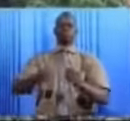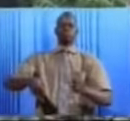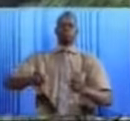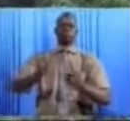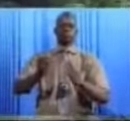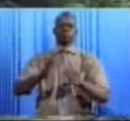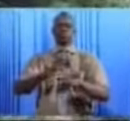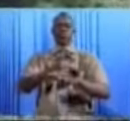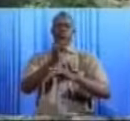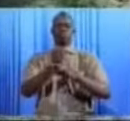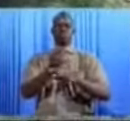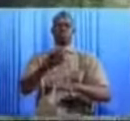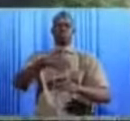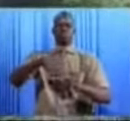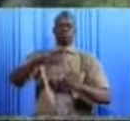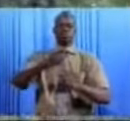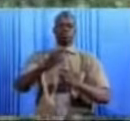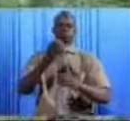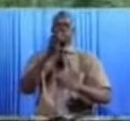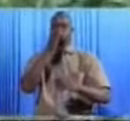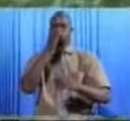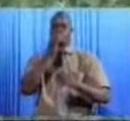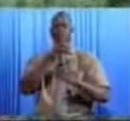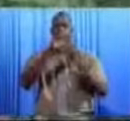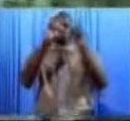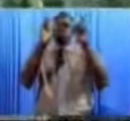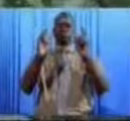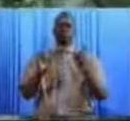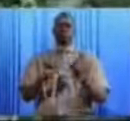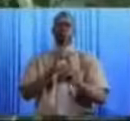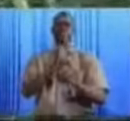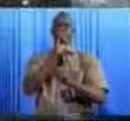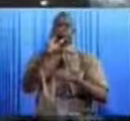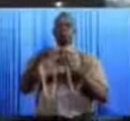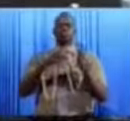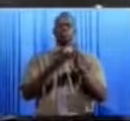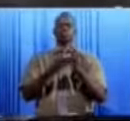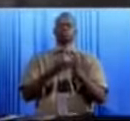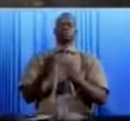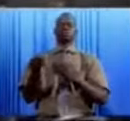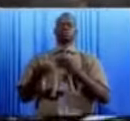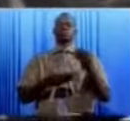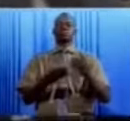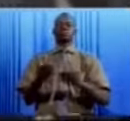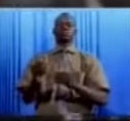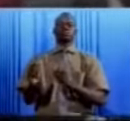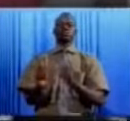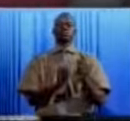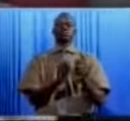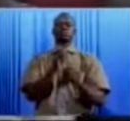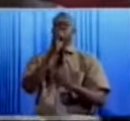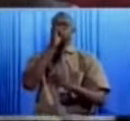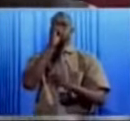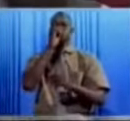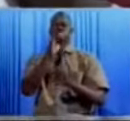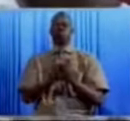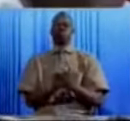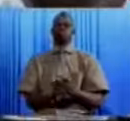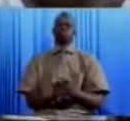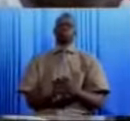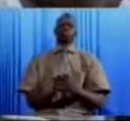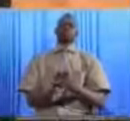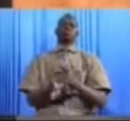autour du barrage de ziga cette question était également au centre des échanges avec l' agence de l'eau d'une à cambaie